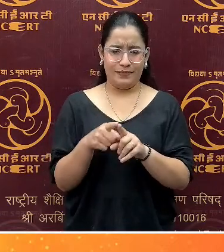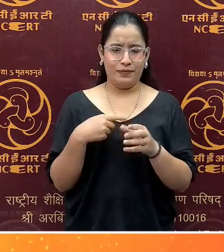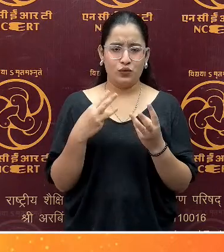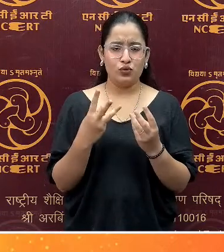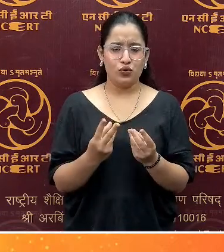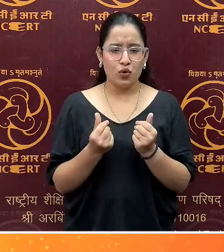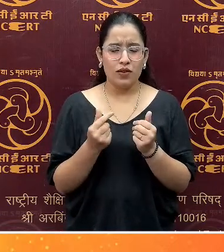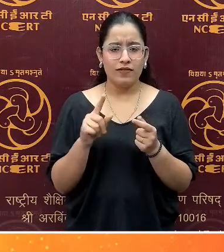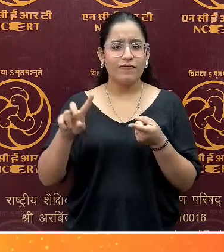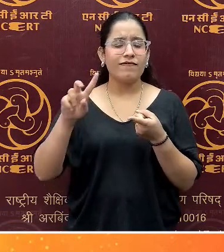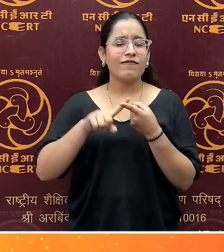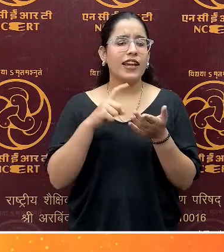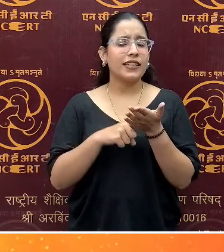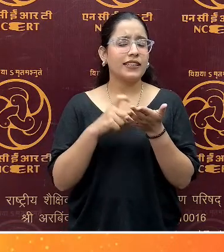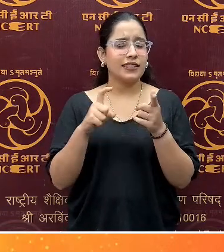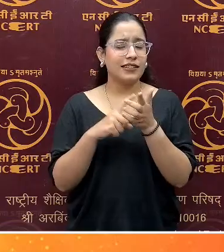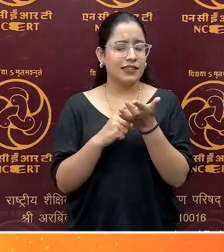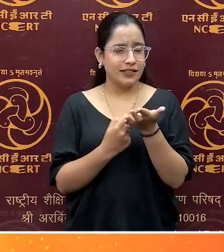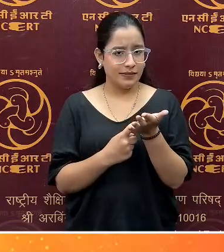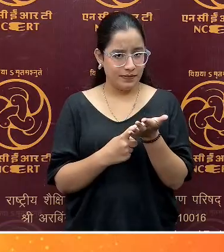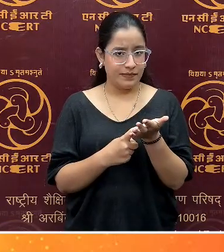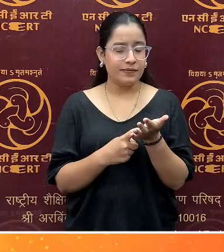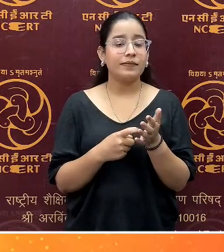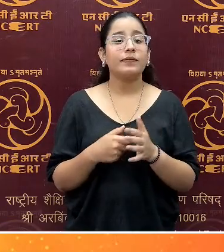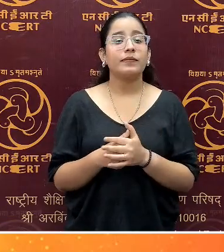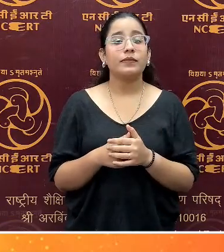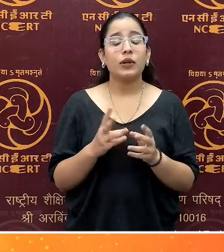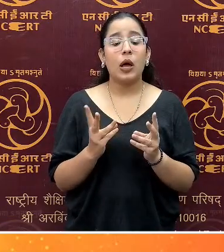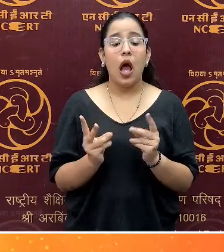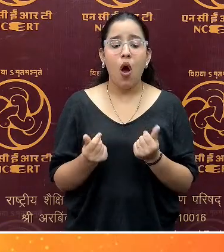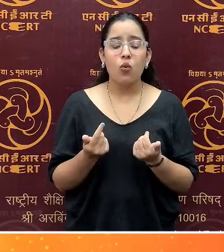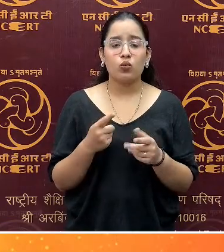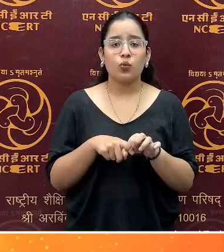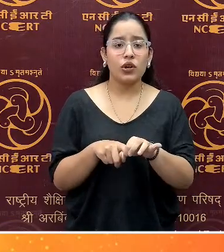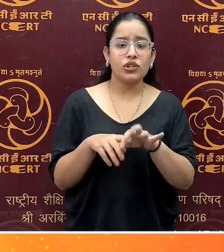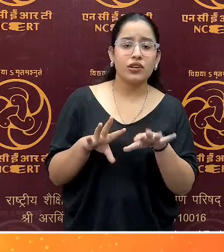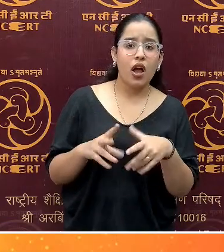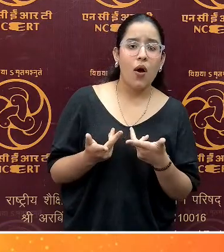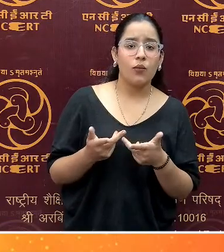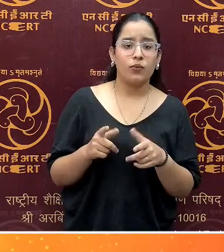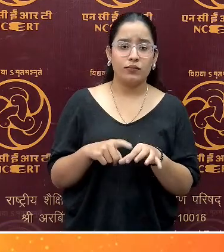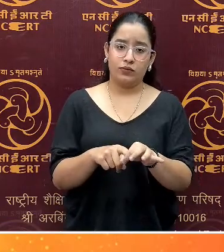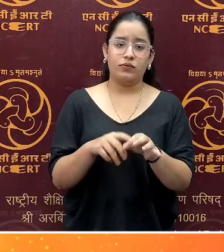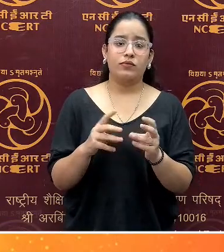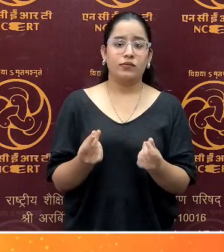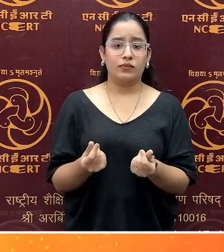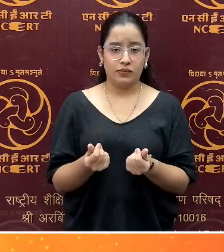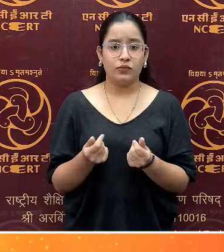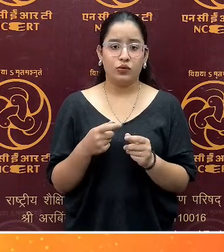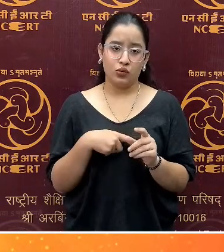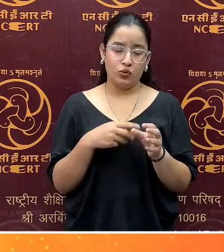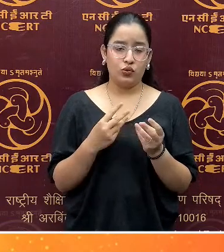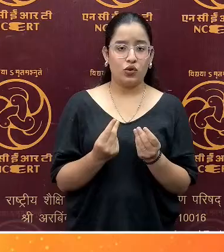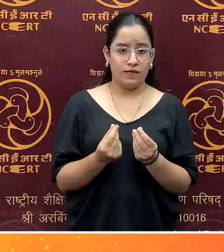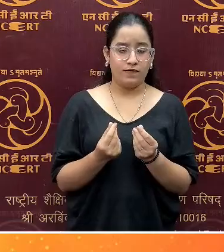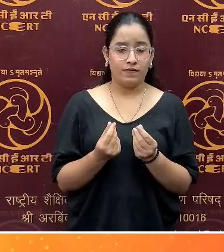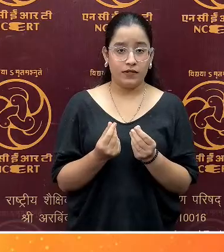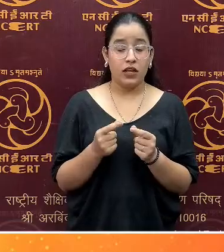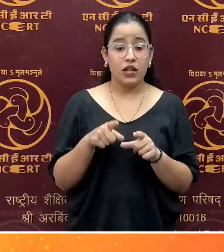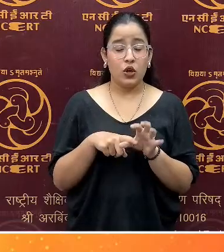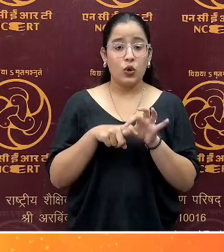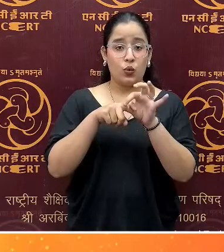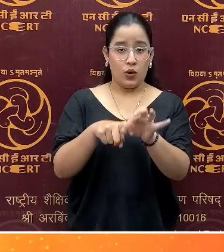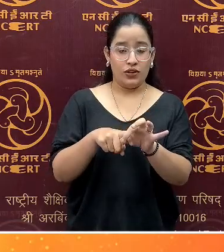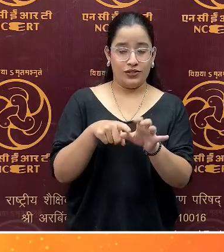the unit vector. ठीक है? How do we frame questions which are based on this? So the question that you can see is,